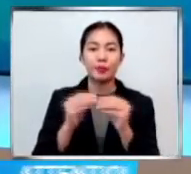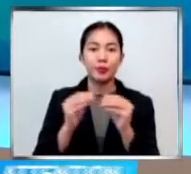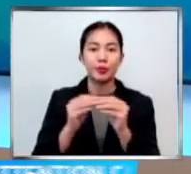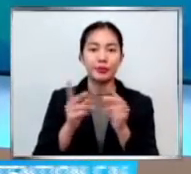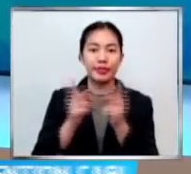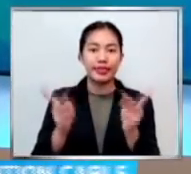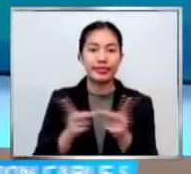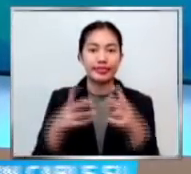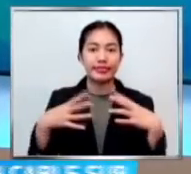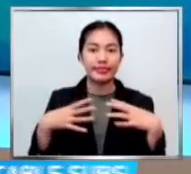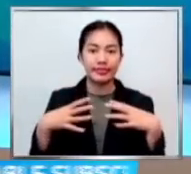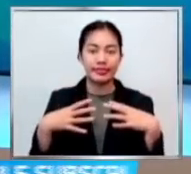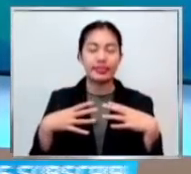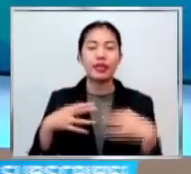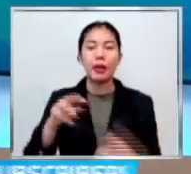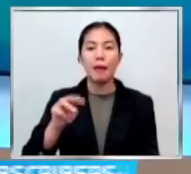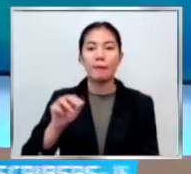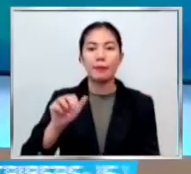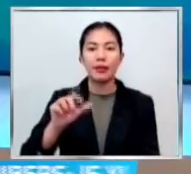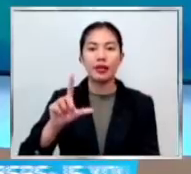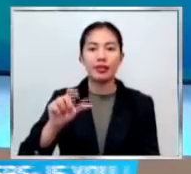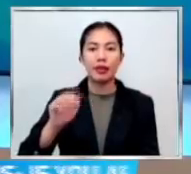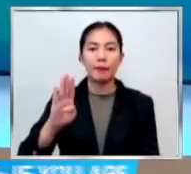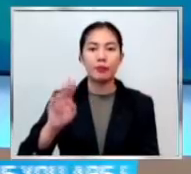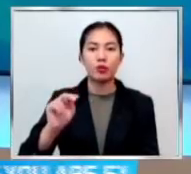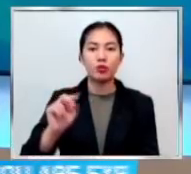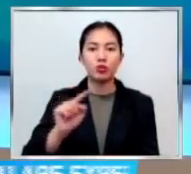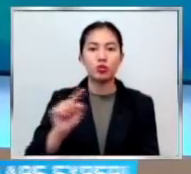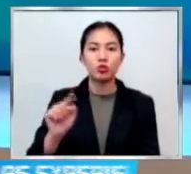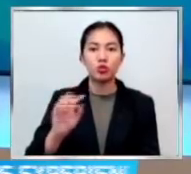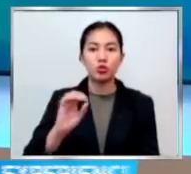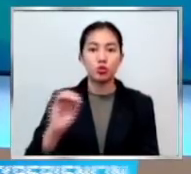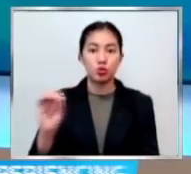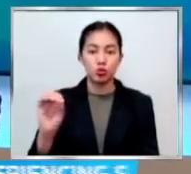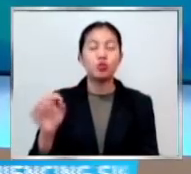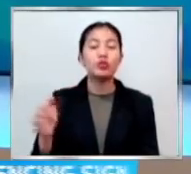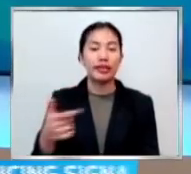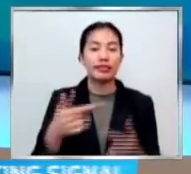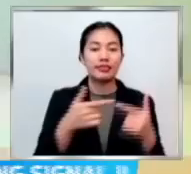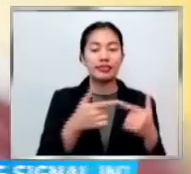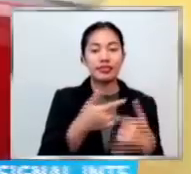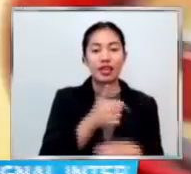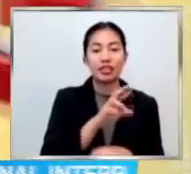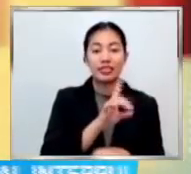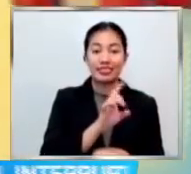uli ang Malabon Zoo at Botanical Garden. Balitang hatid ni Von Aquino.